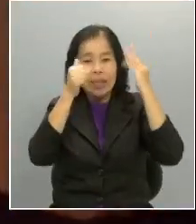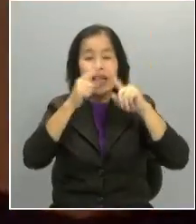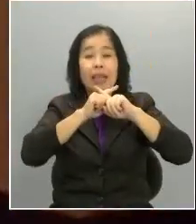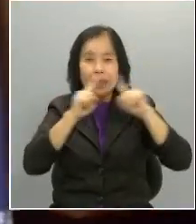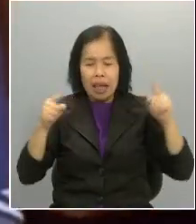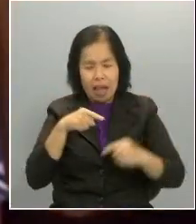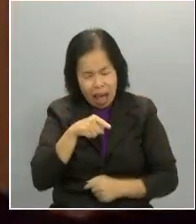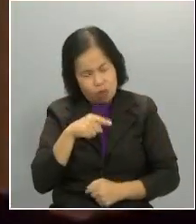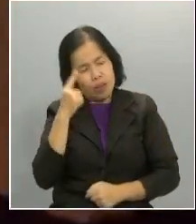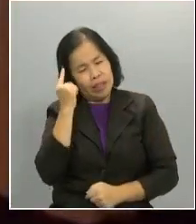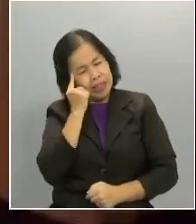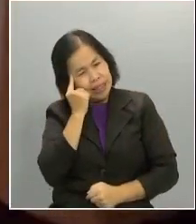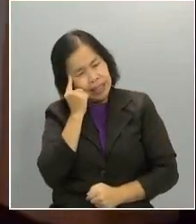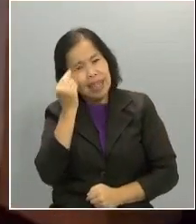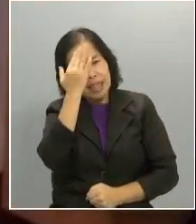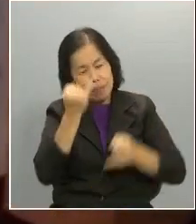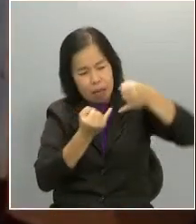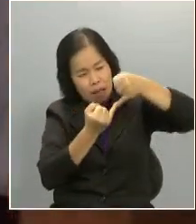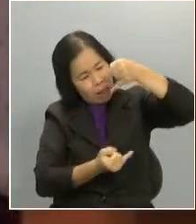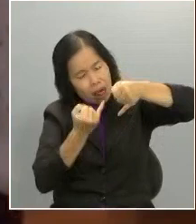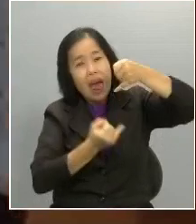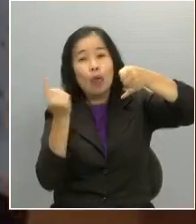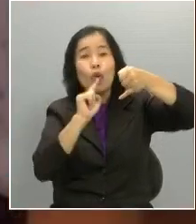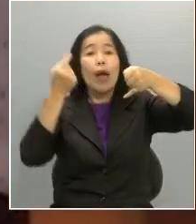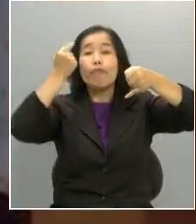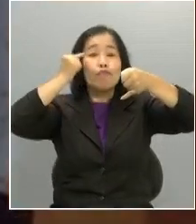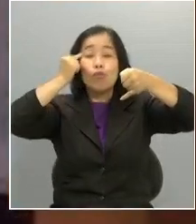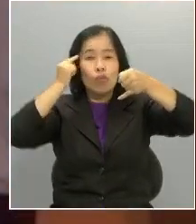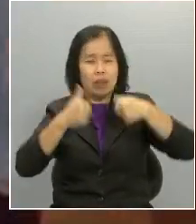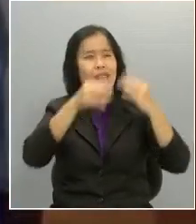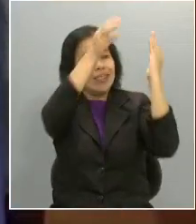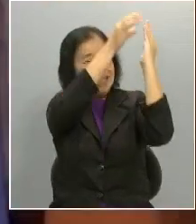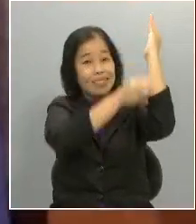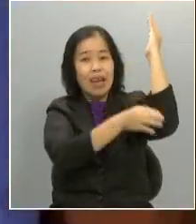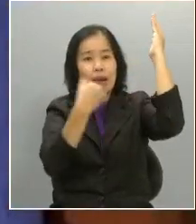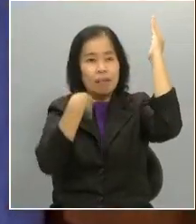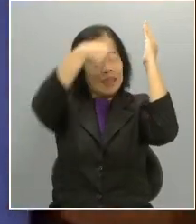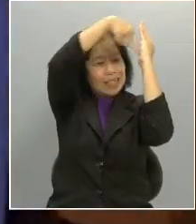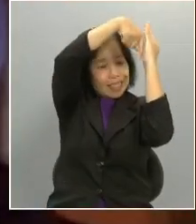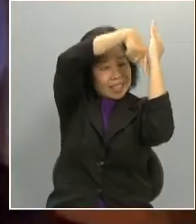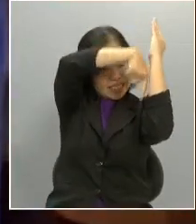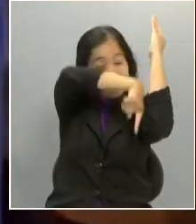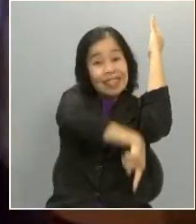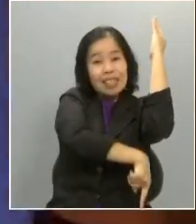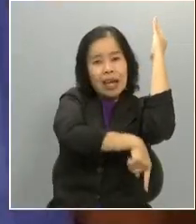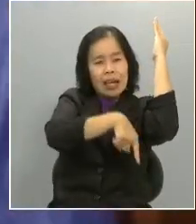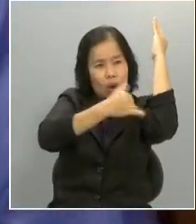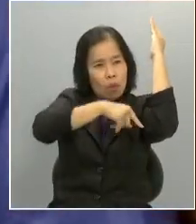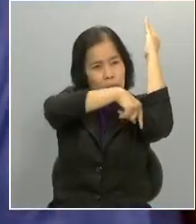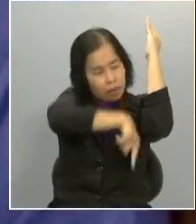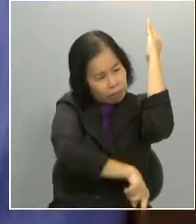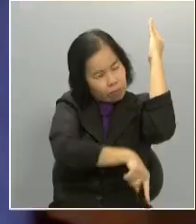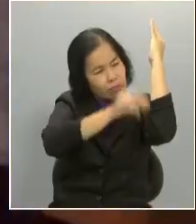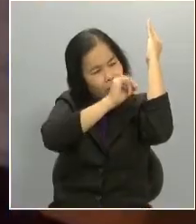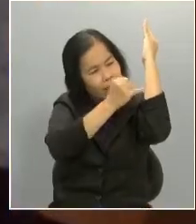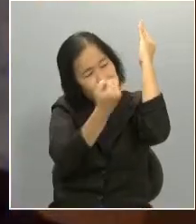ราก็ยังสันนิษฐานไม่ได้ว่าเป็นไฟลัดวงจรหรือไฟรั่วบริเวณนี้ปกติเสาไฟฟ้าก็จะมีสายกราวบางทีมันอาจจะมีการลัดวงจรลงกราวก็